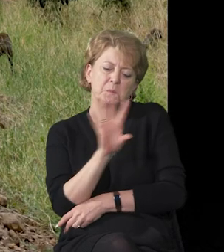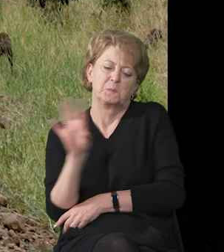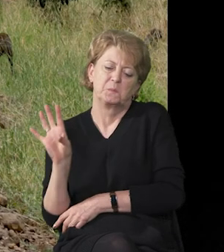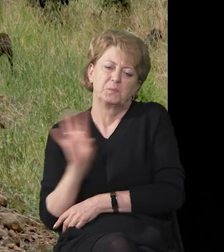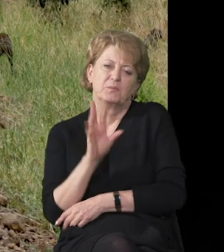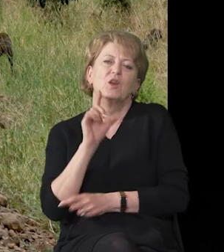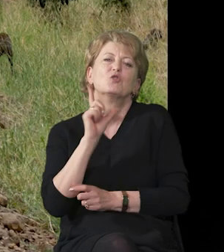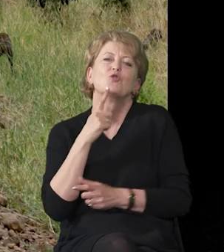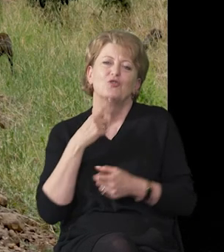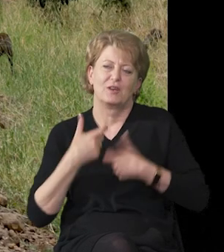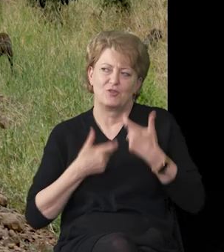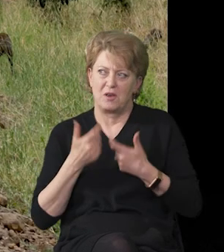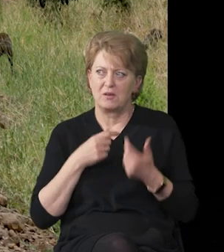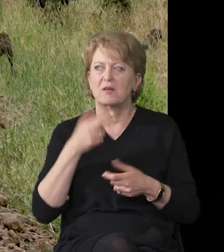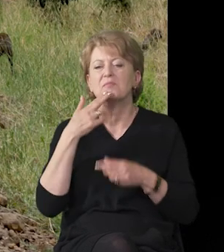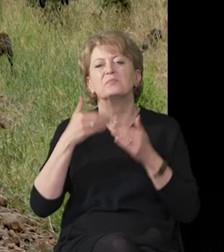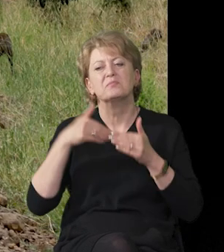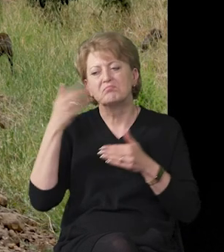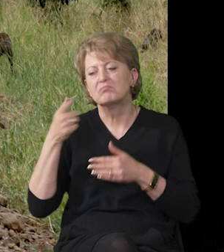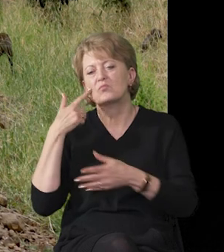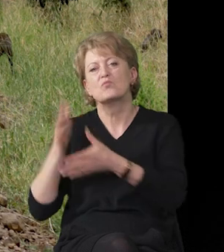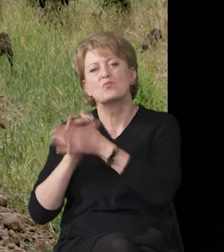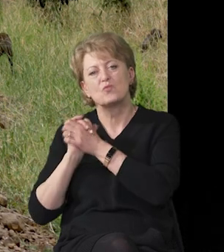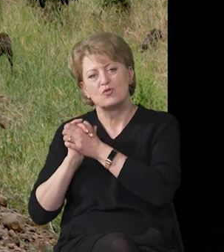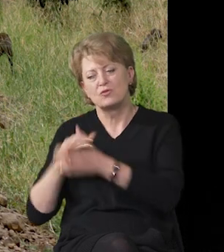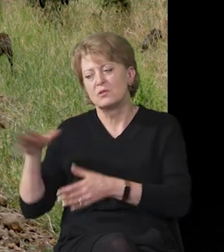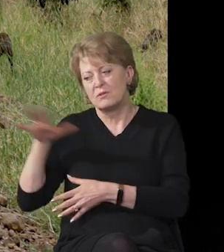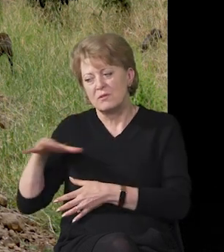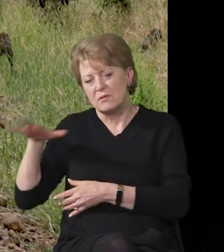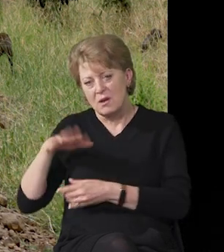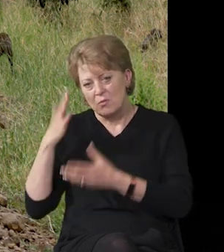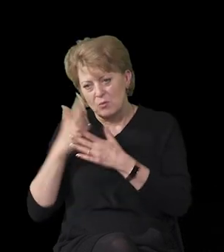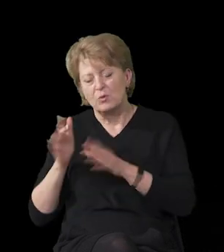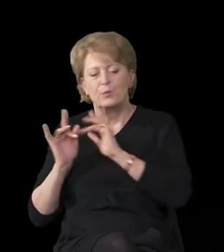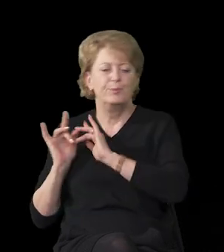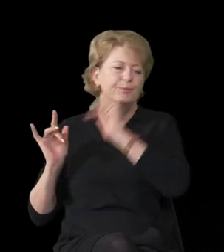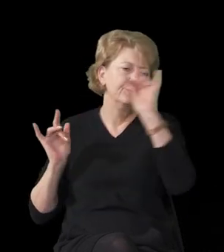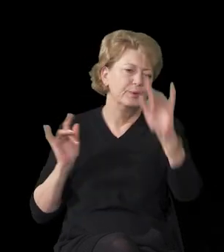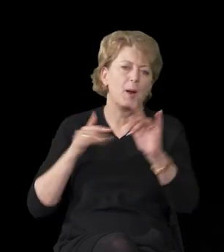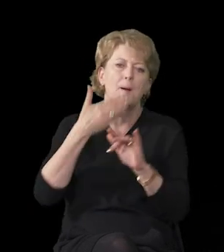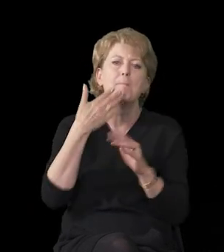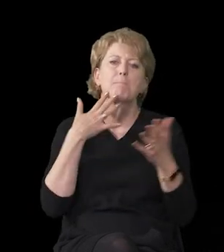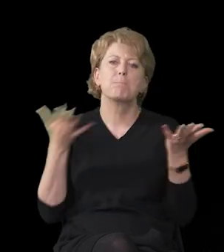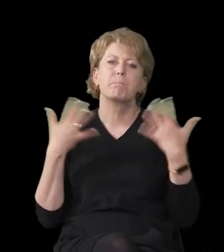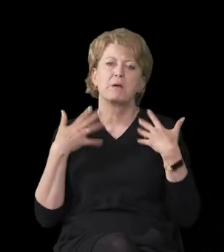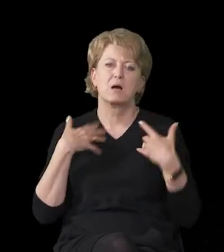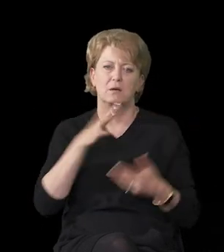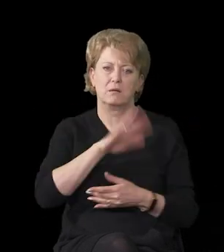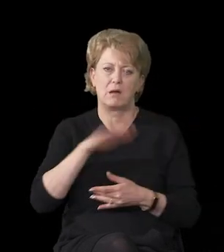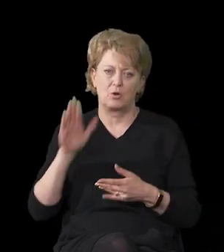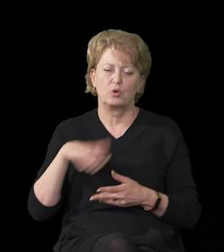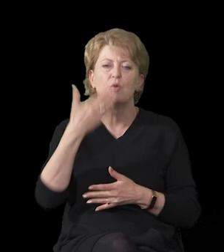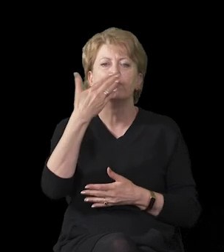następnego dnia pożegnałem chamarów i ruszyłem w kierunku Parku Narodowego Mago, domu